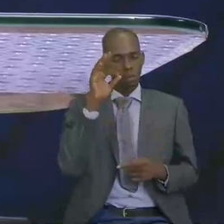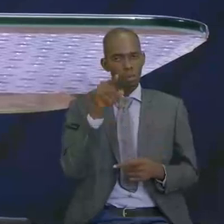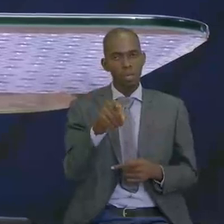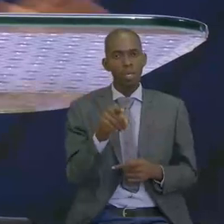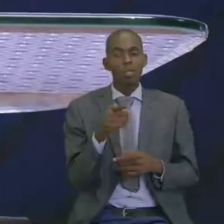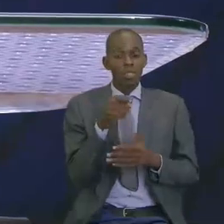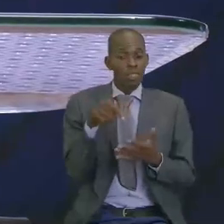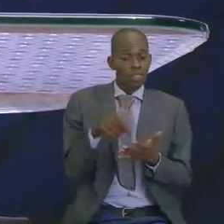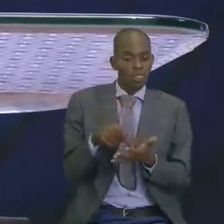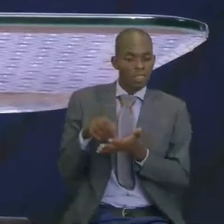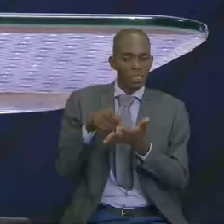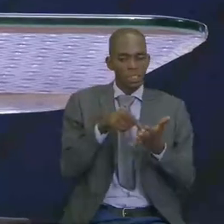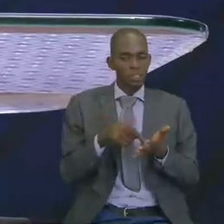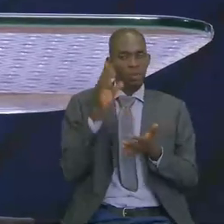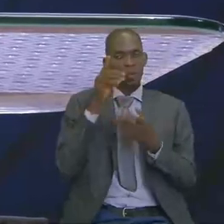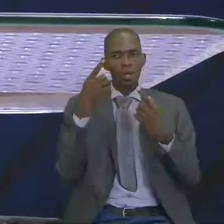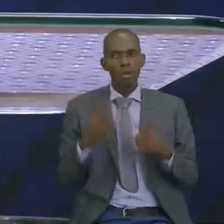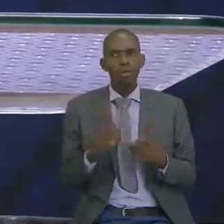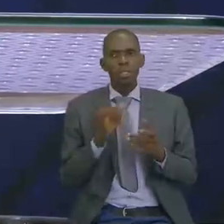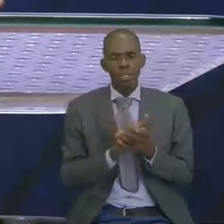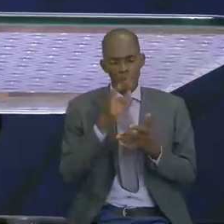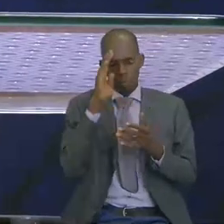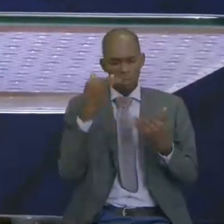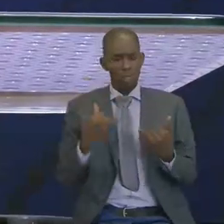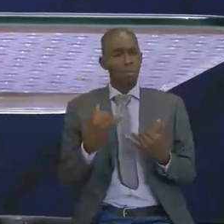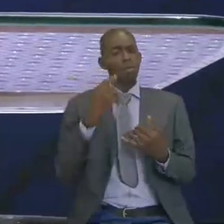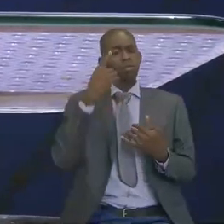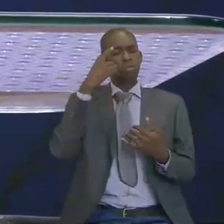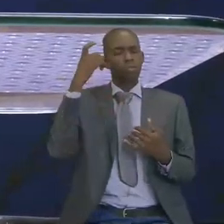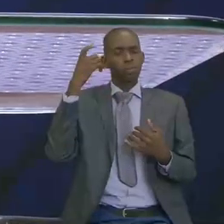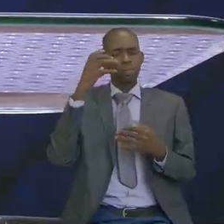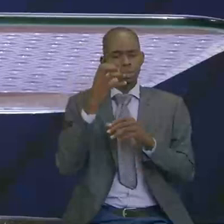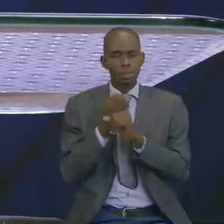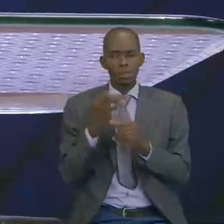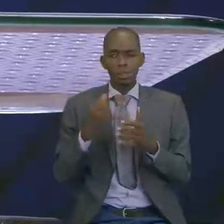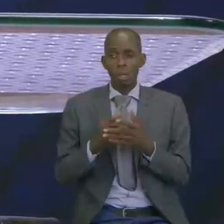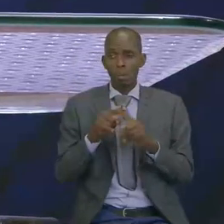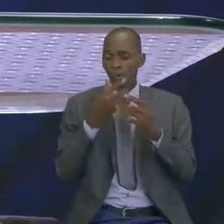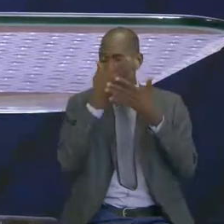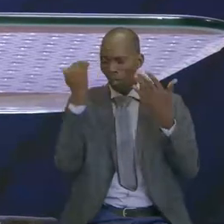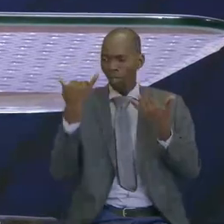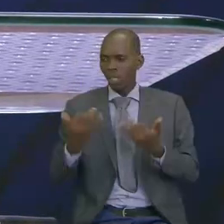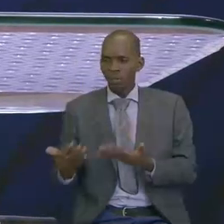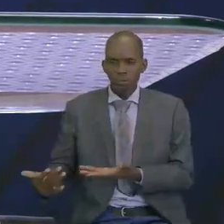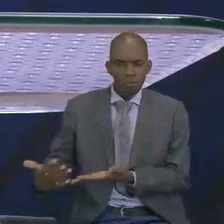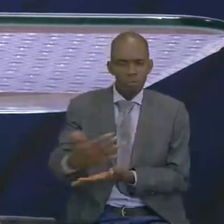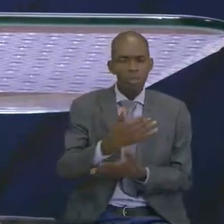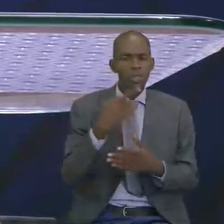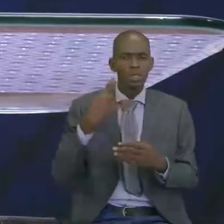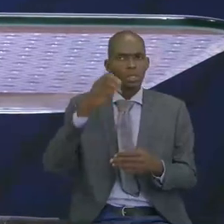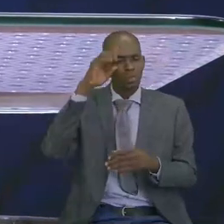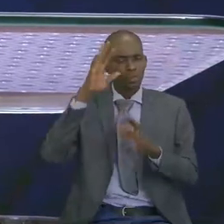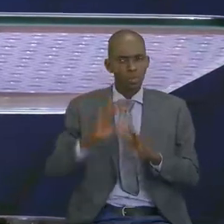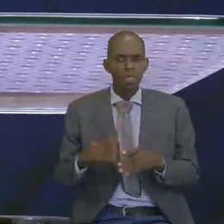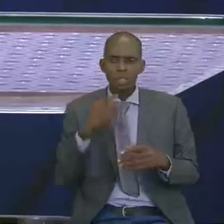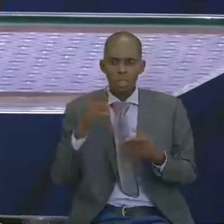arriver. Alors, il a essayé, les astrologues, les magiciens, de lui interpréter cela. Il n'avait pas pu, parce